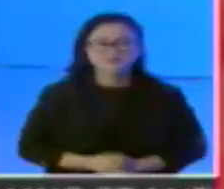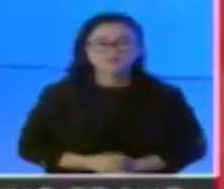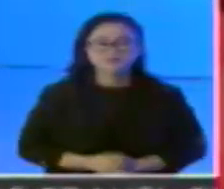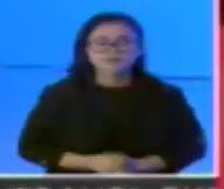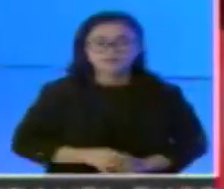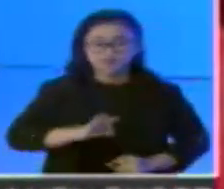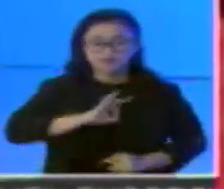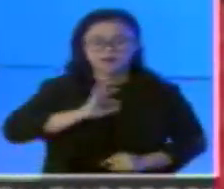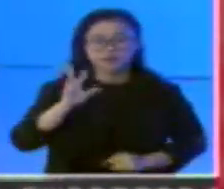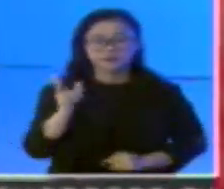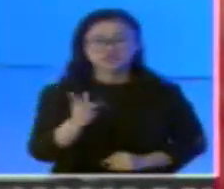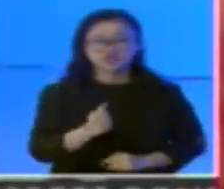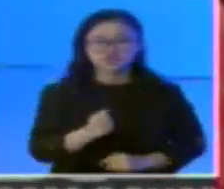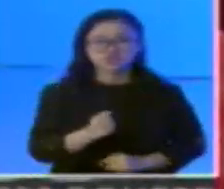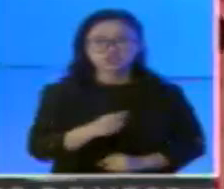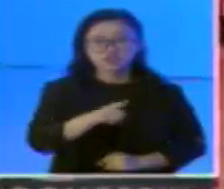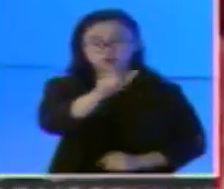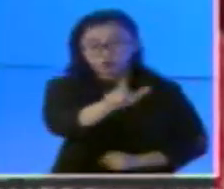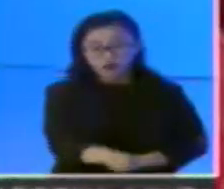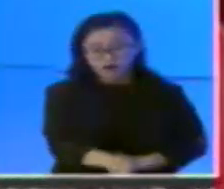Medali emas perorangan